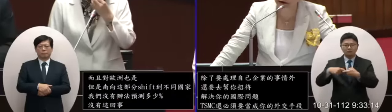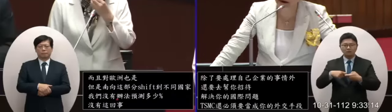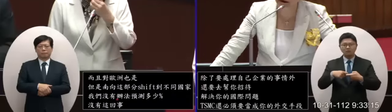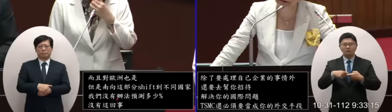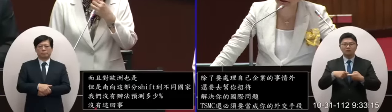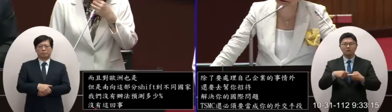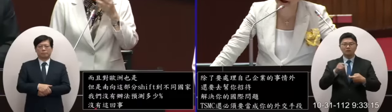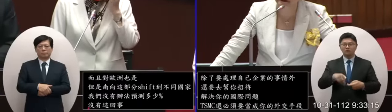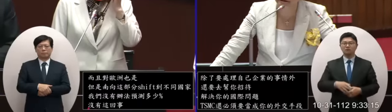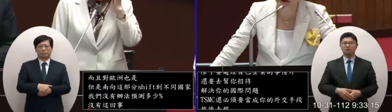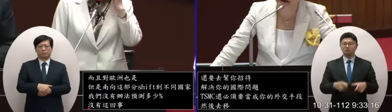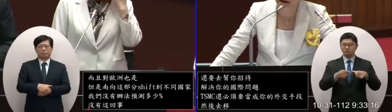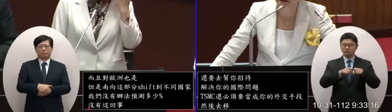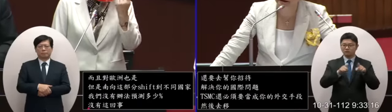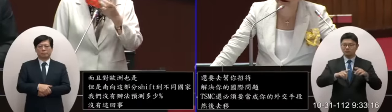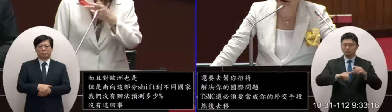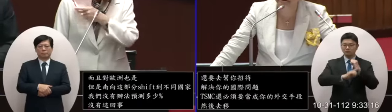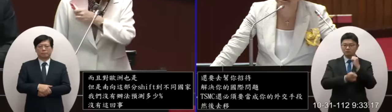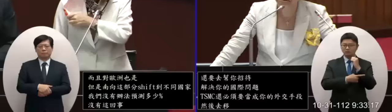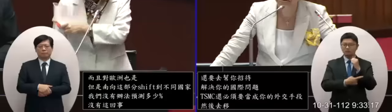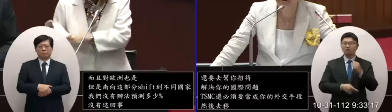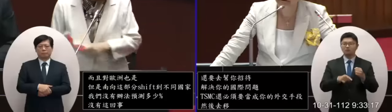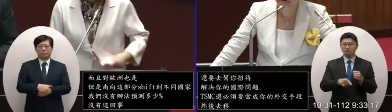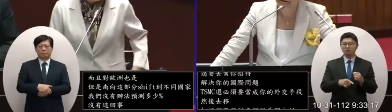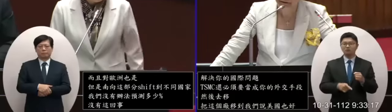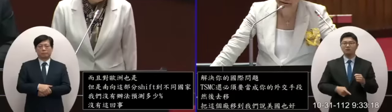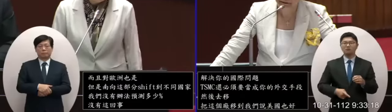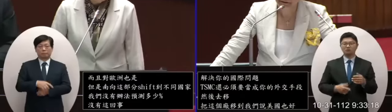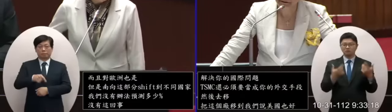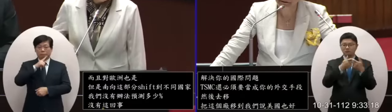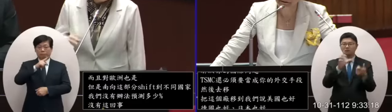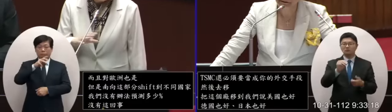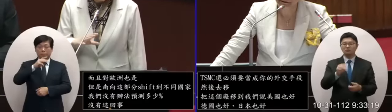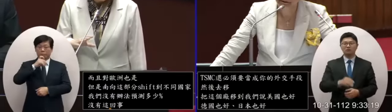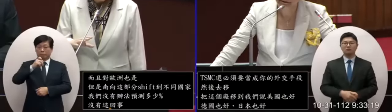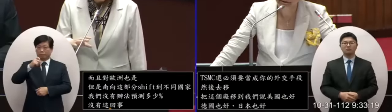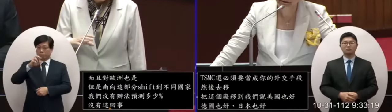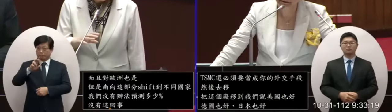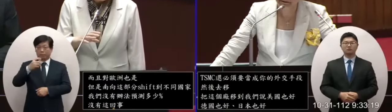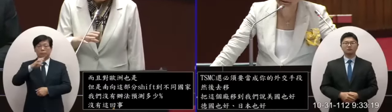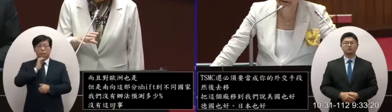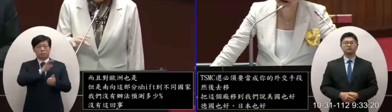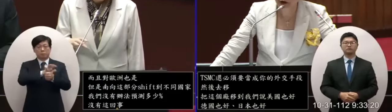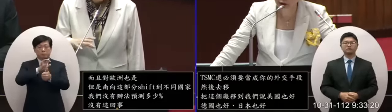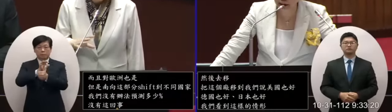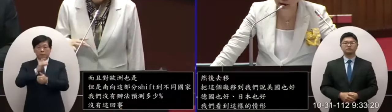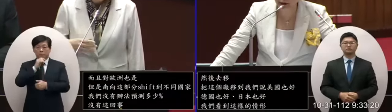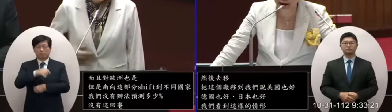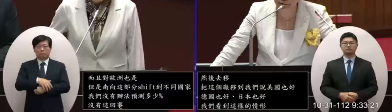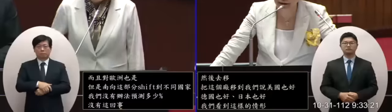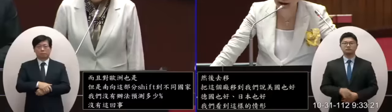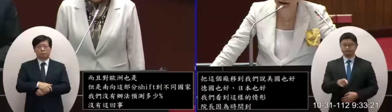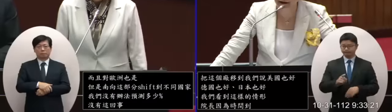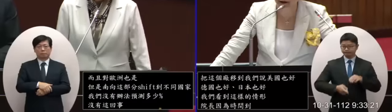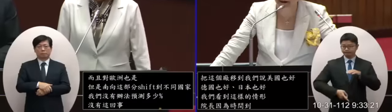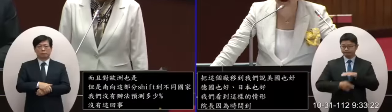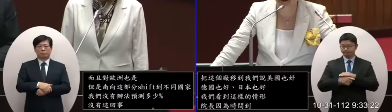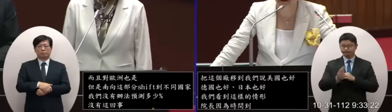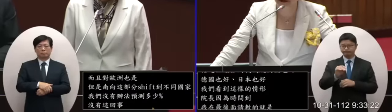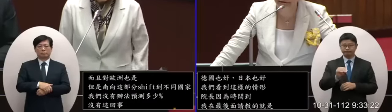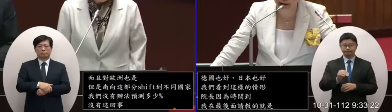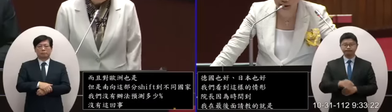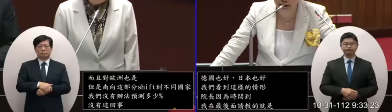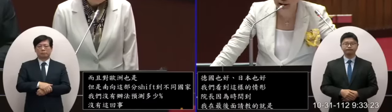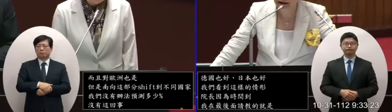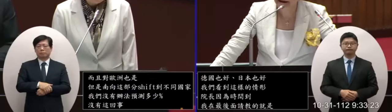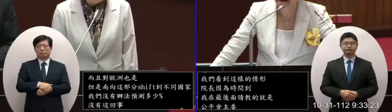没有符合公平法上面的联合行为啊？ 那个 TWQR 其实就是解决支付 有没有违反，有没有